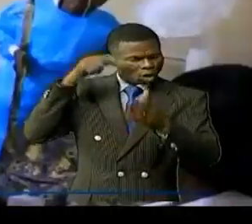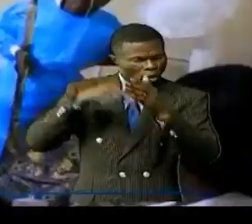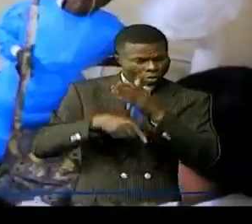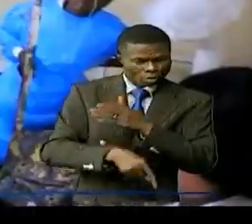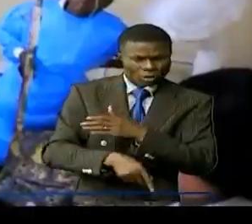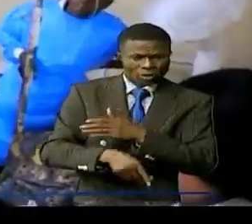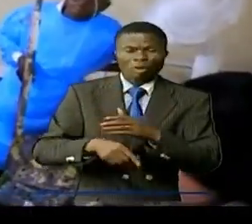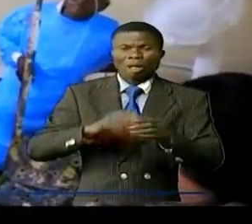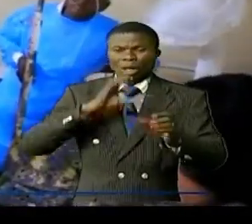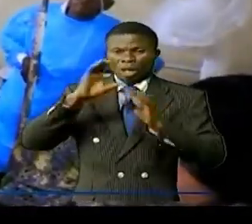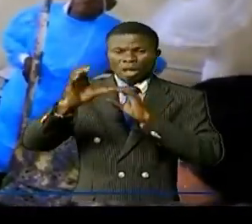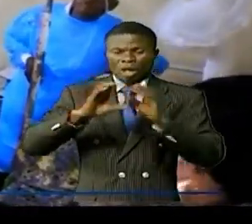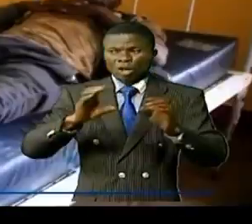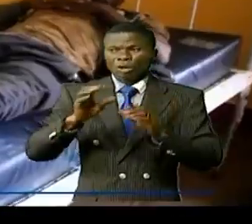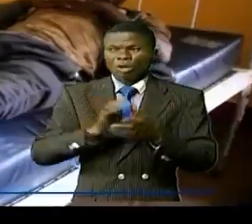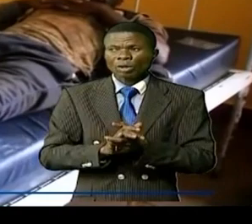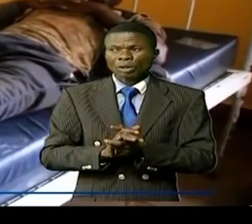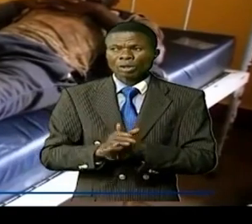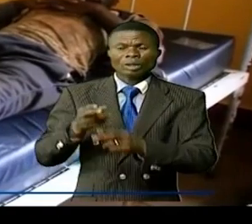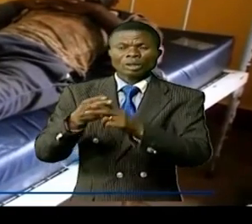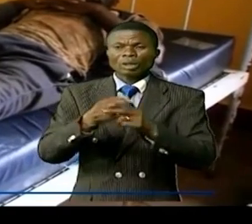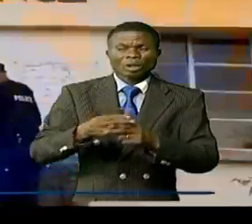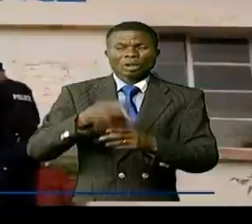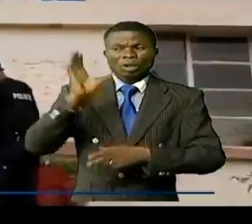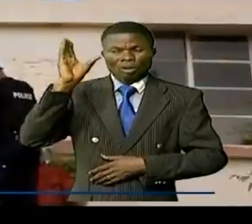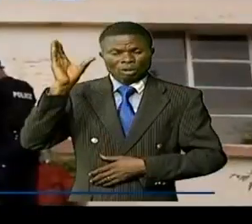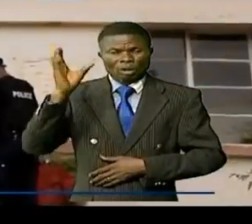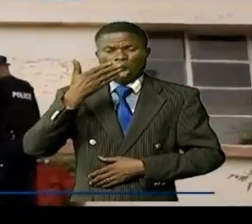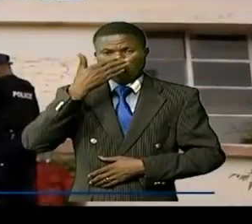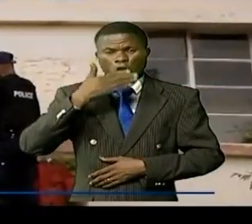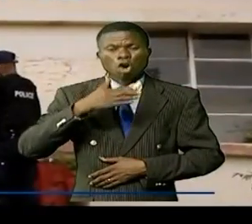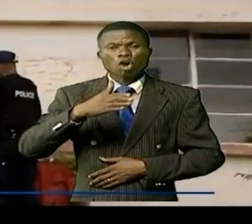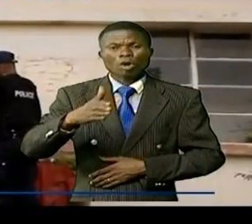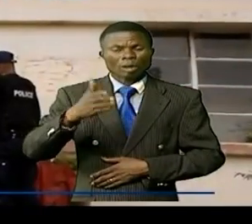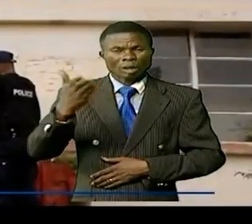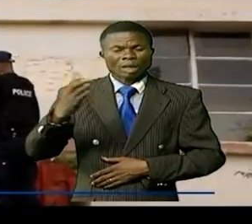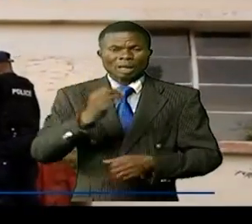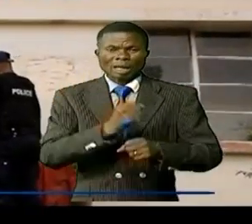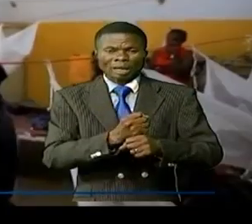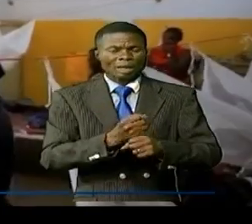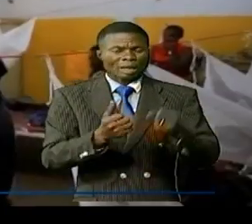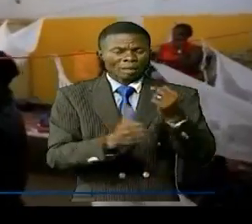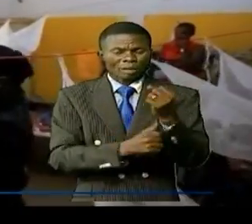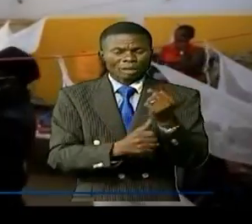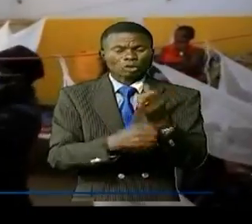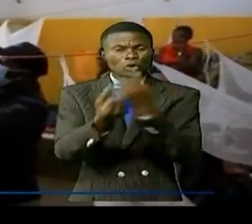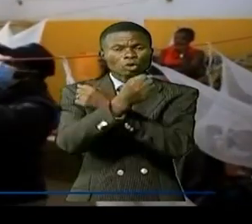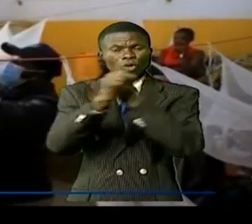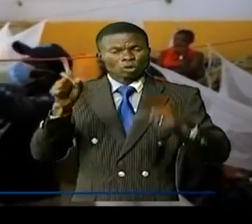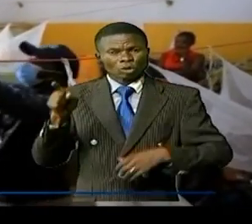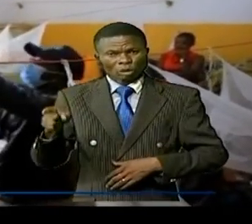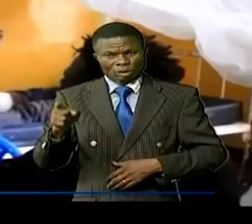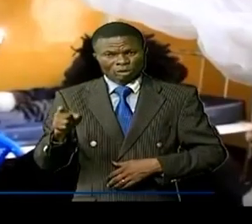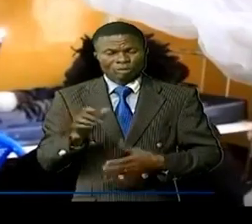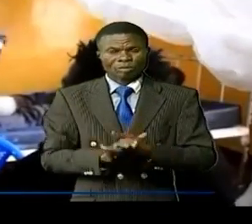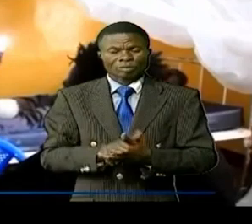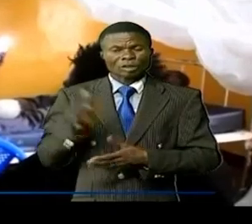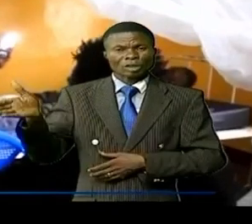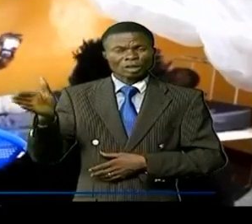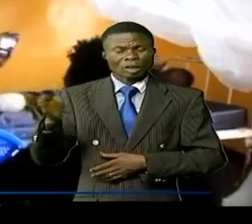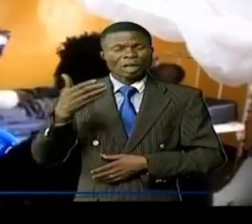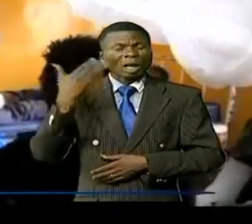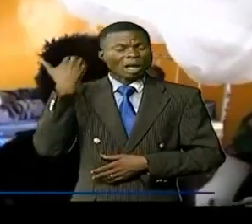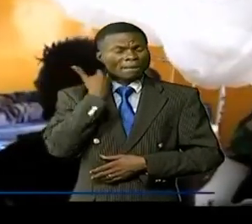la communication du patron de la sécurité locale à l'hôpital où sont internés les rescapés. Dans chaque salle des malades, Deoda